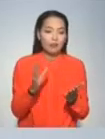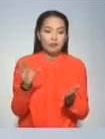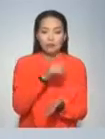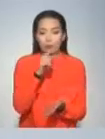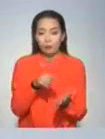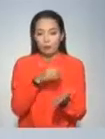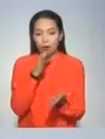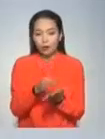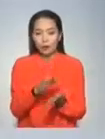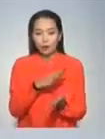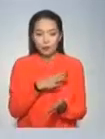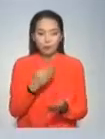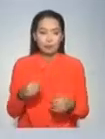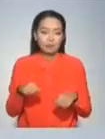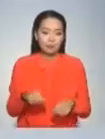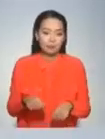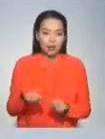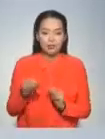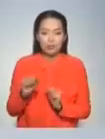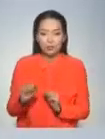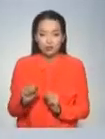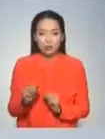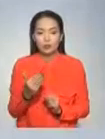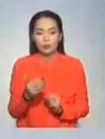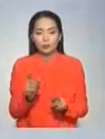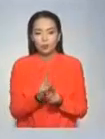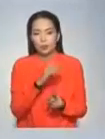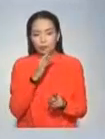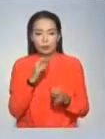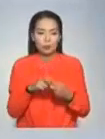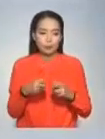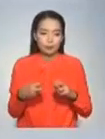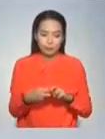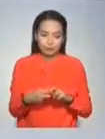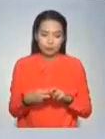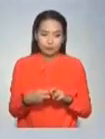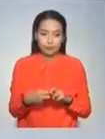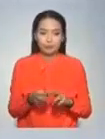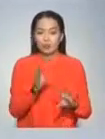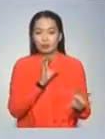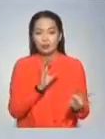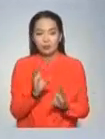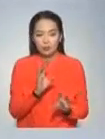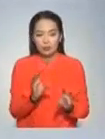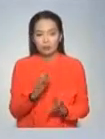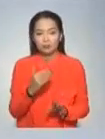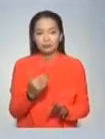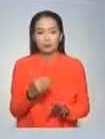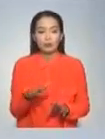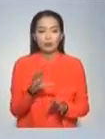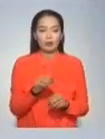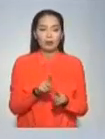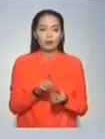вопросы. Правозащитники поднимали такие проблемы, как работа частных судебных